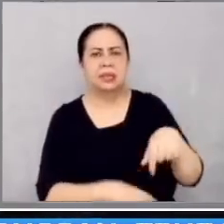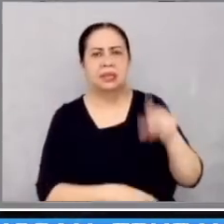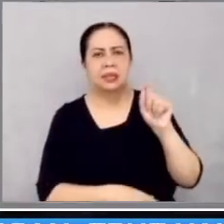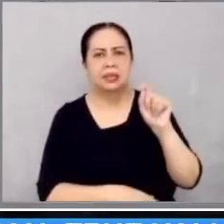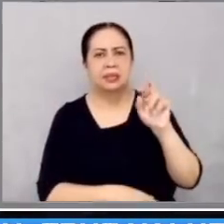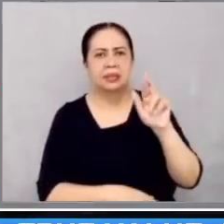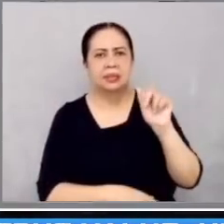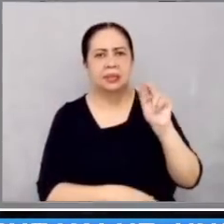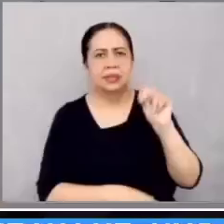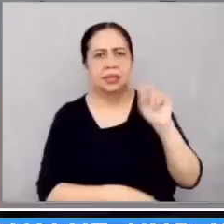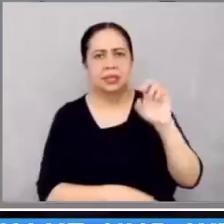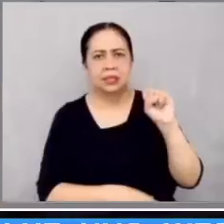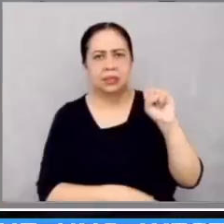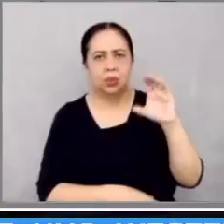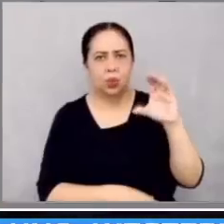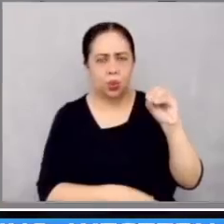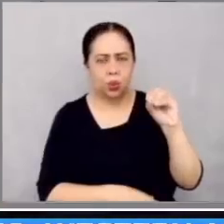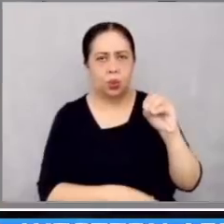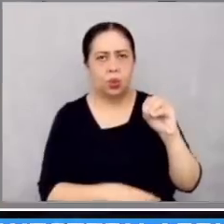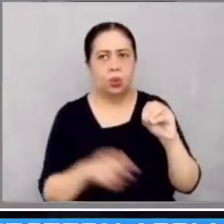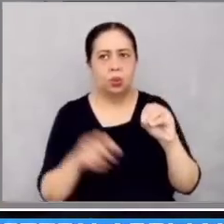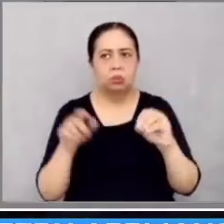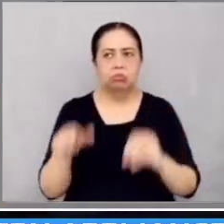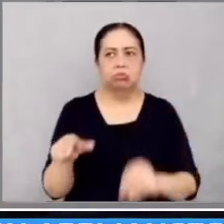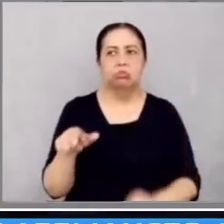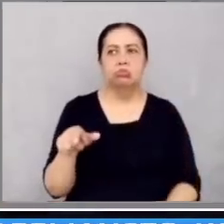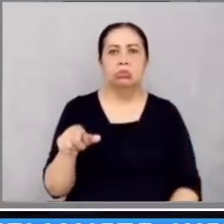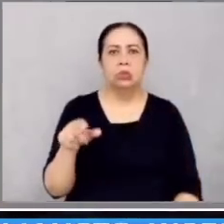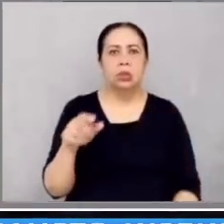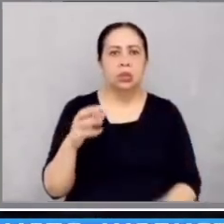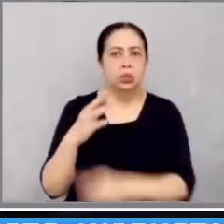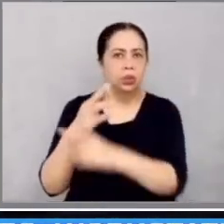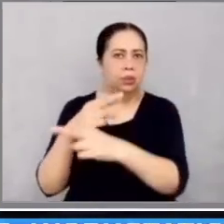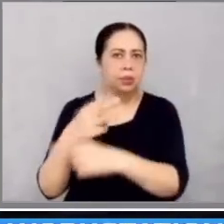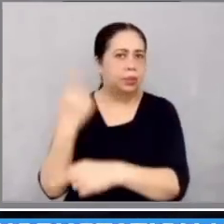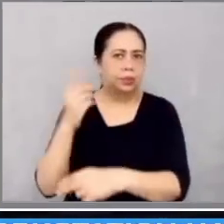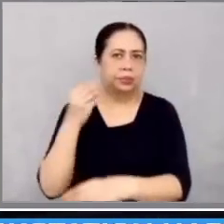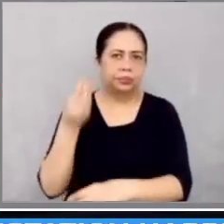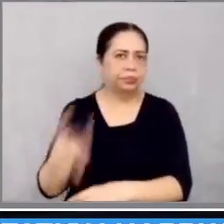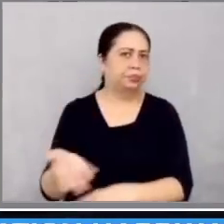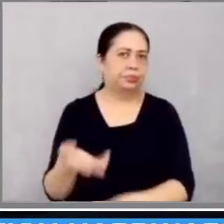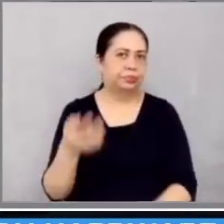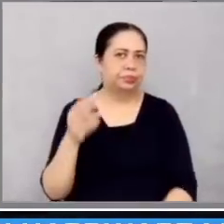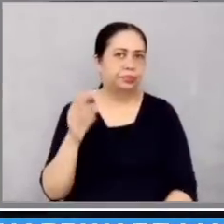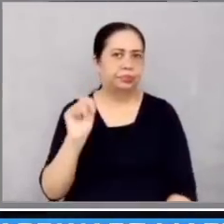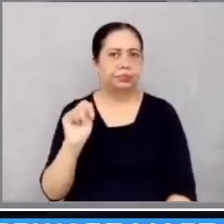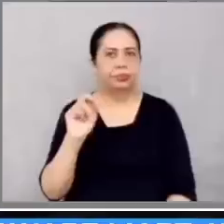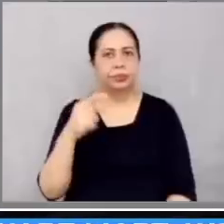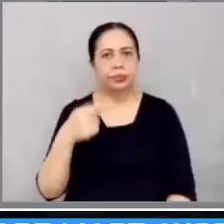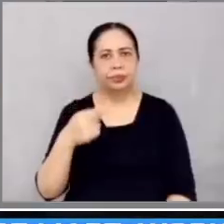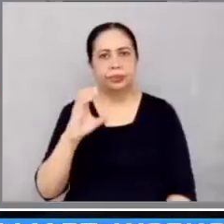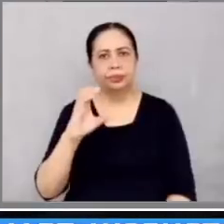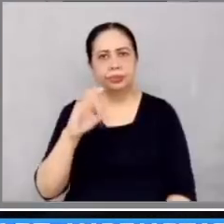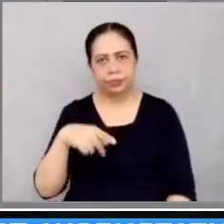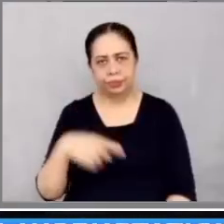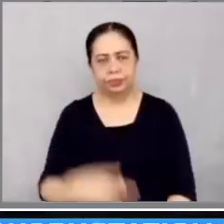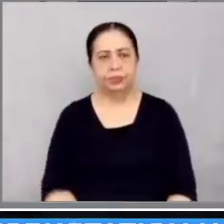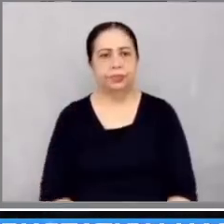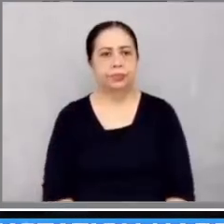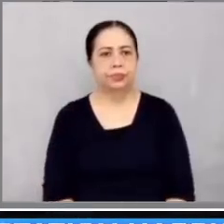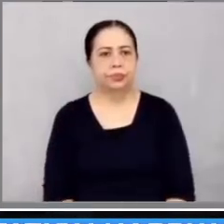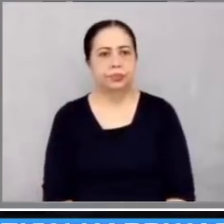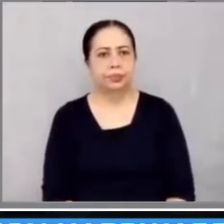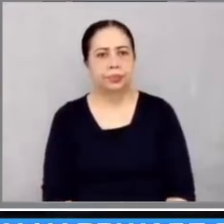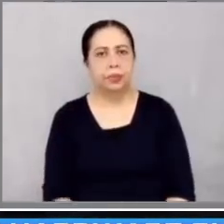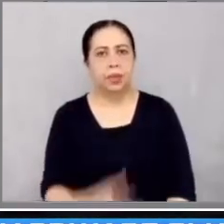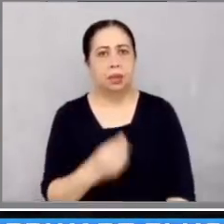at yung sa maintenance na lang ay mapunta sa NGCP at